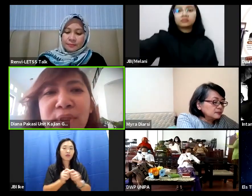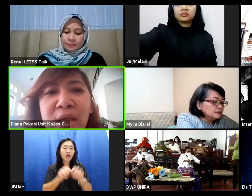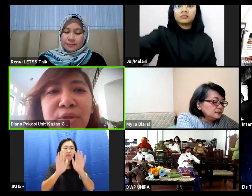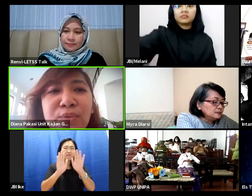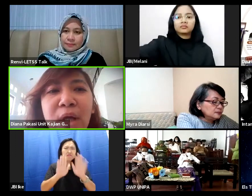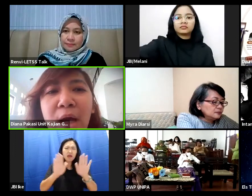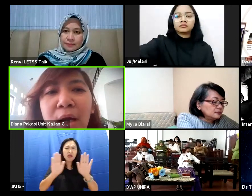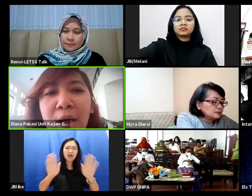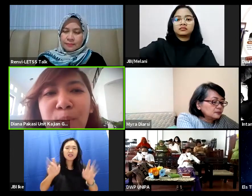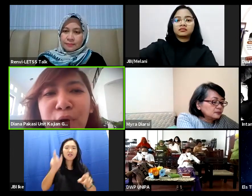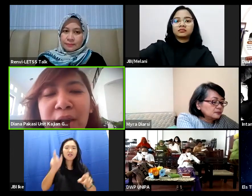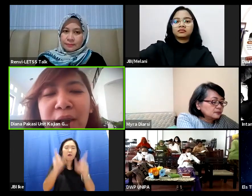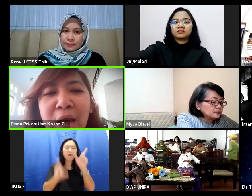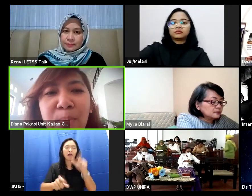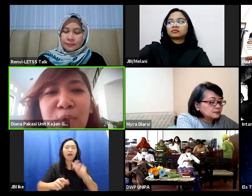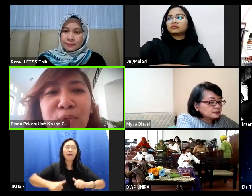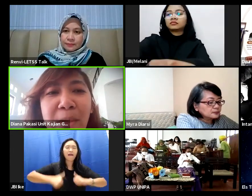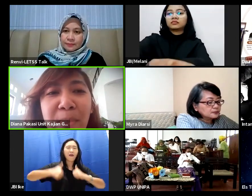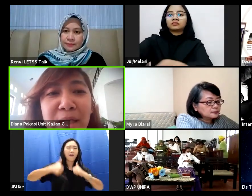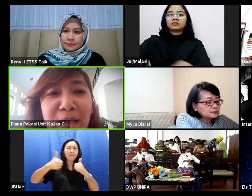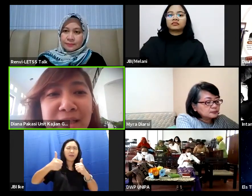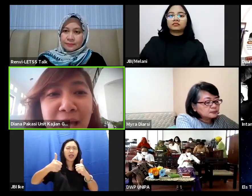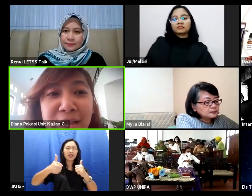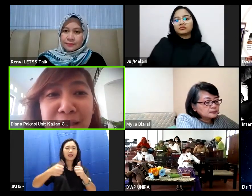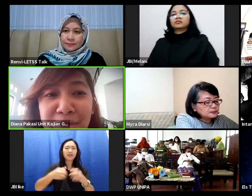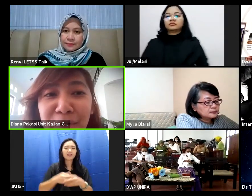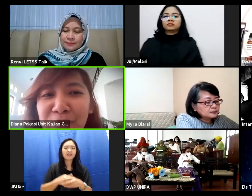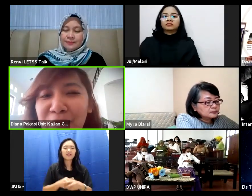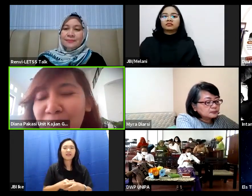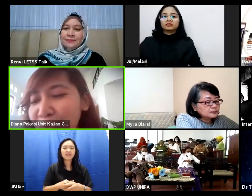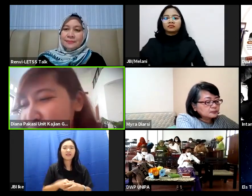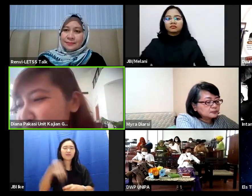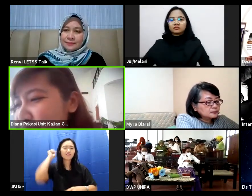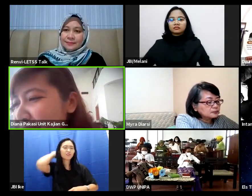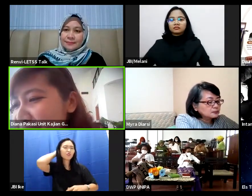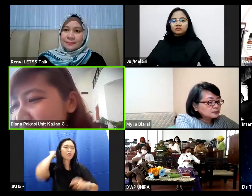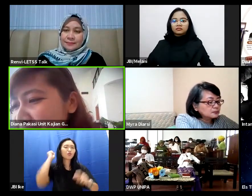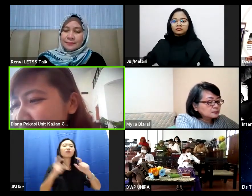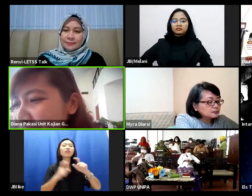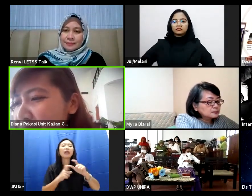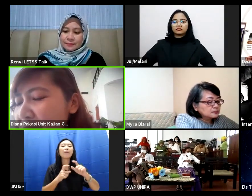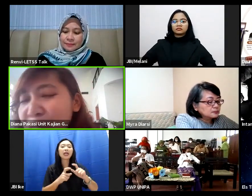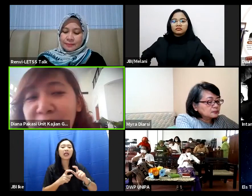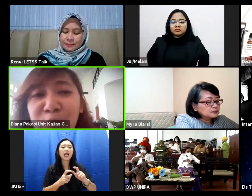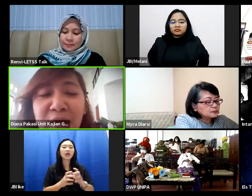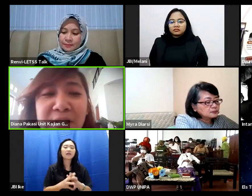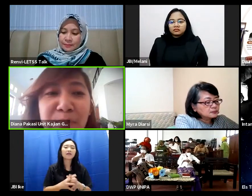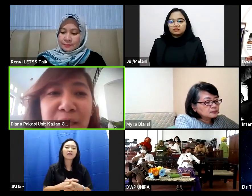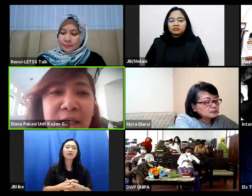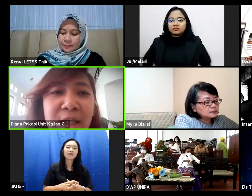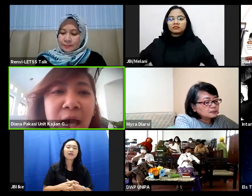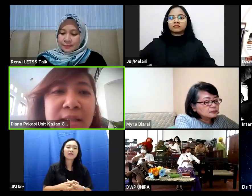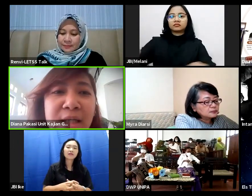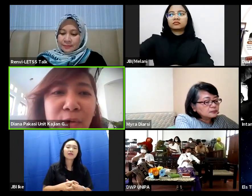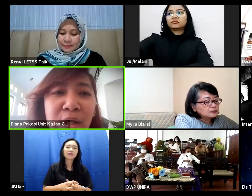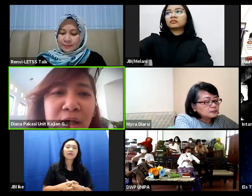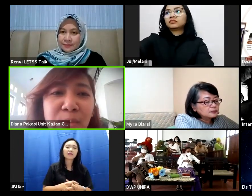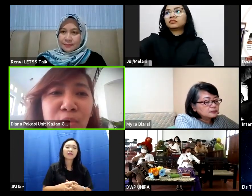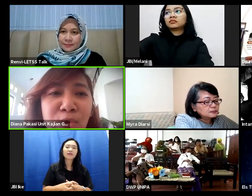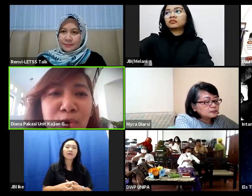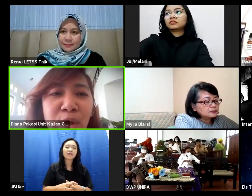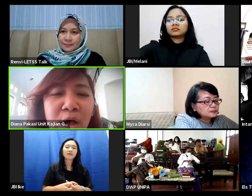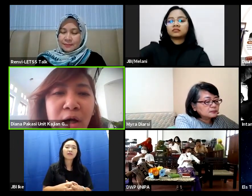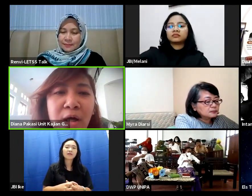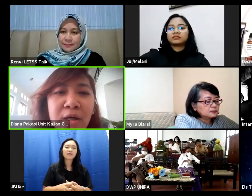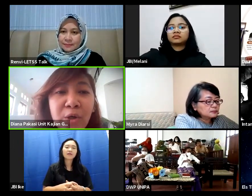tokoh-tokoh, termasuk saya juga muridnya Bu Saparina Sadli waktu itu. Kemudian sempat juga, meskipun nggak sempat diajar